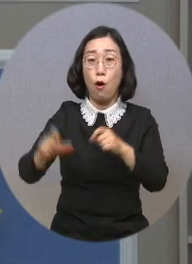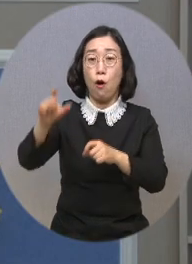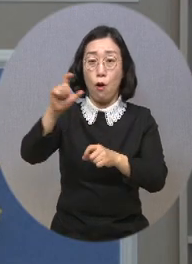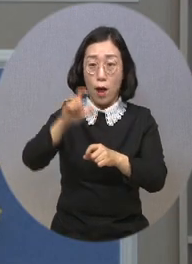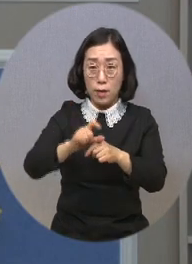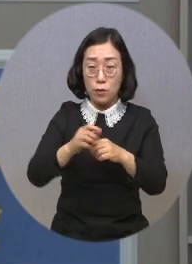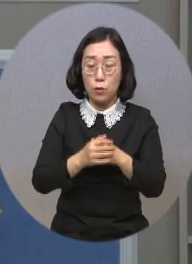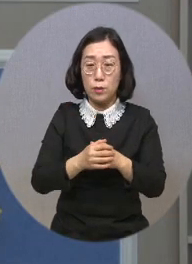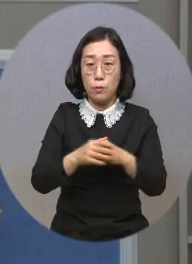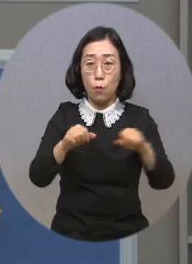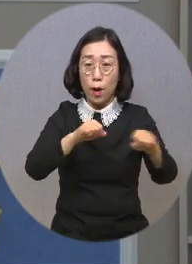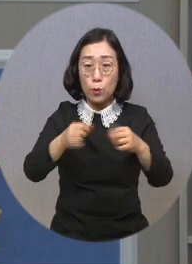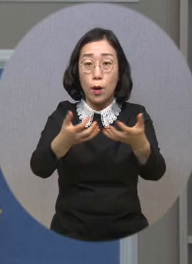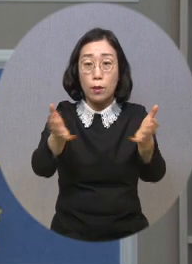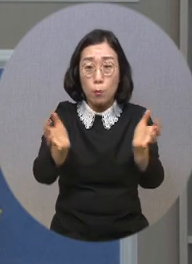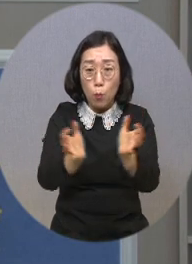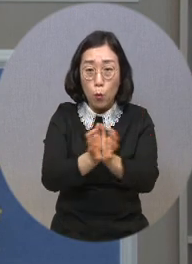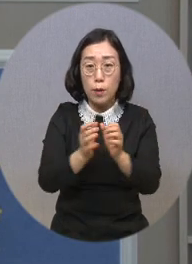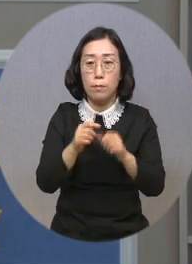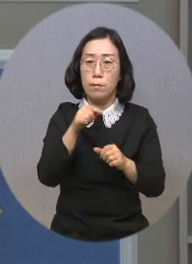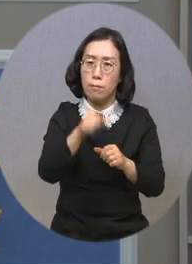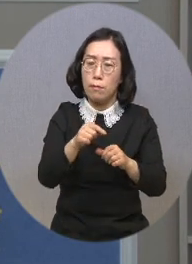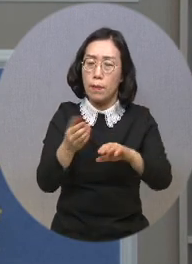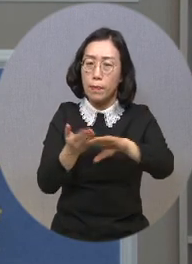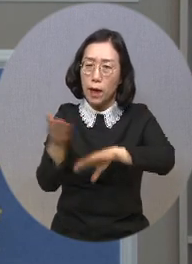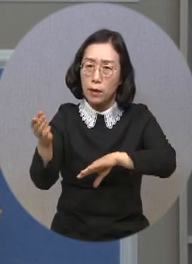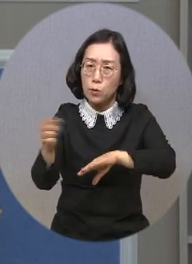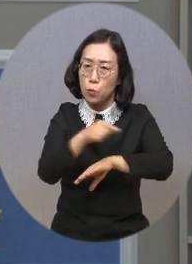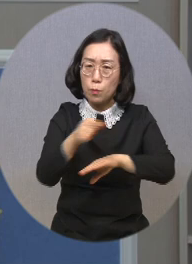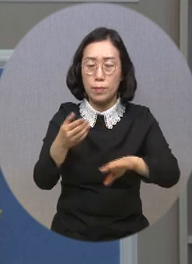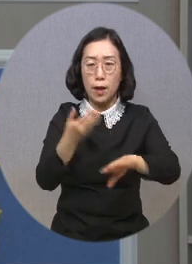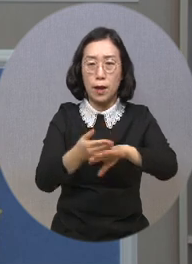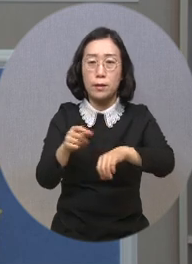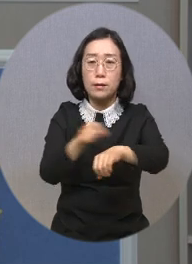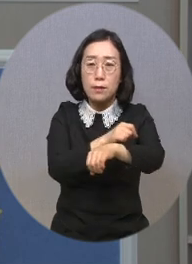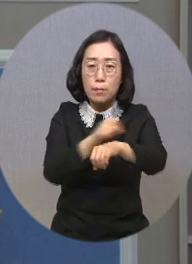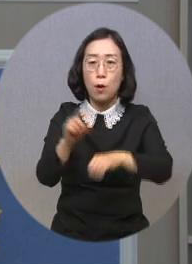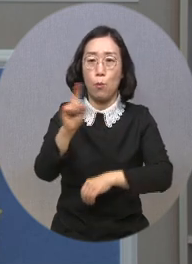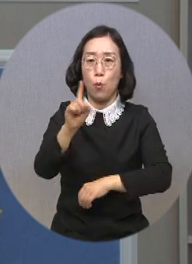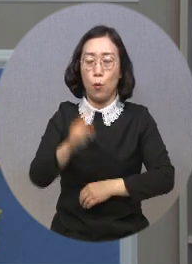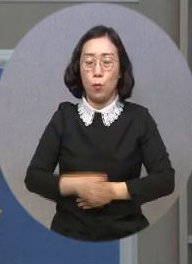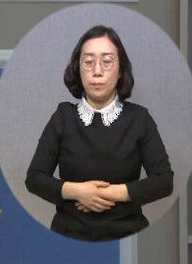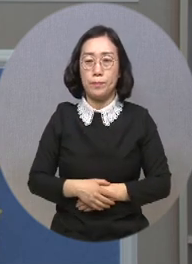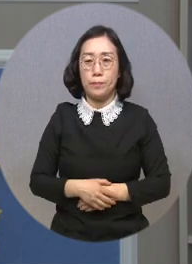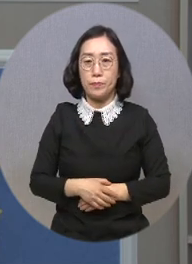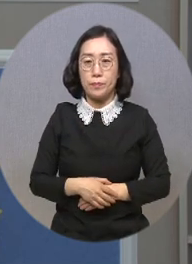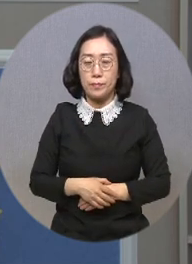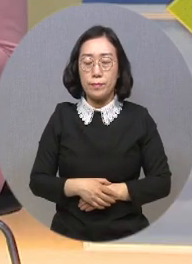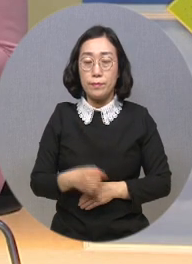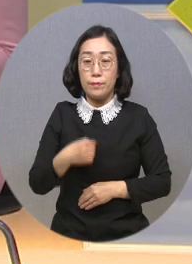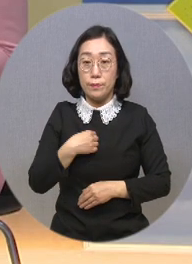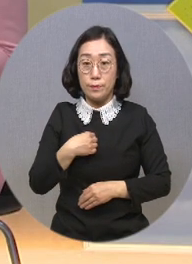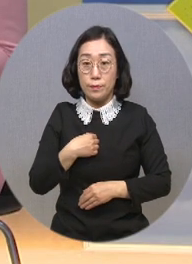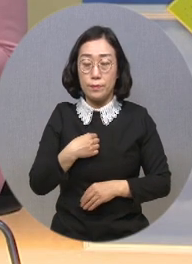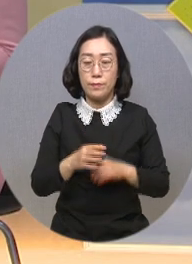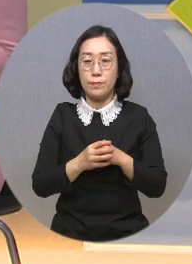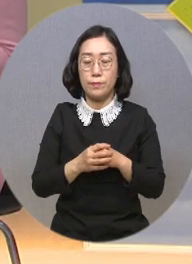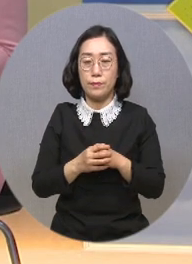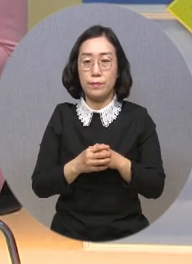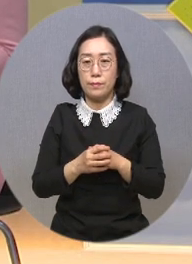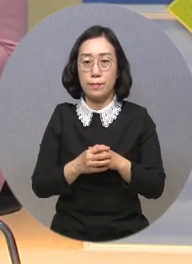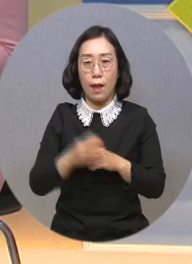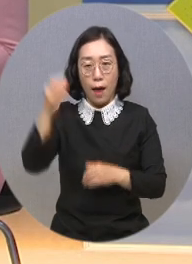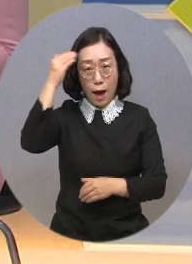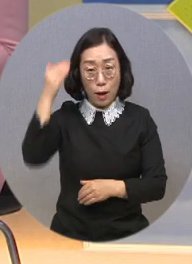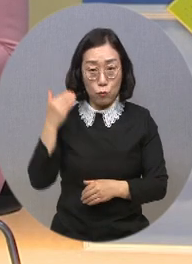하는 모임은 다른 모임하고 네. 어떤 차별성이 좀 있을까요? 저는 지금 제가 사실